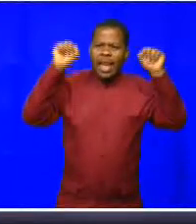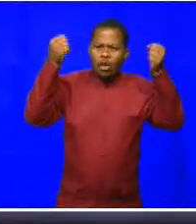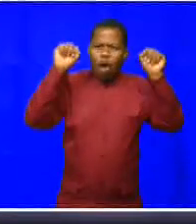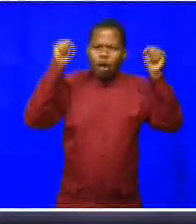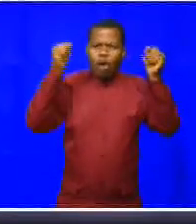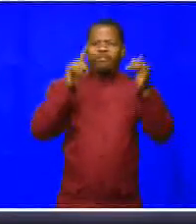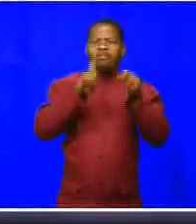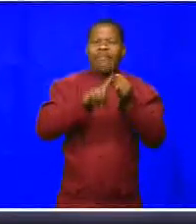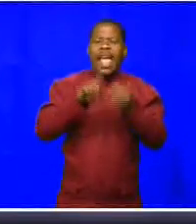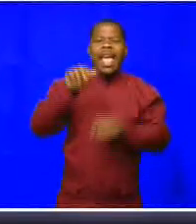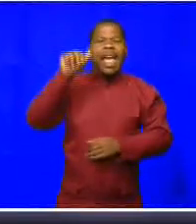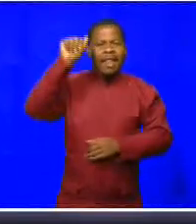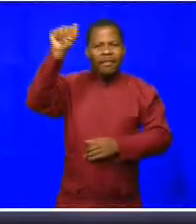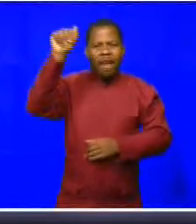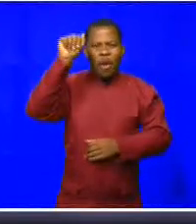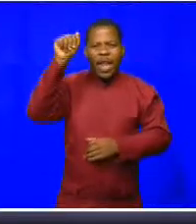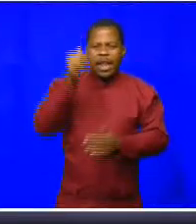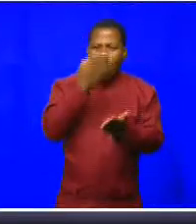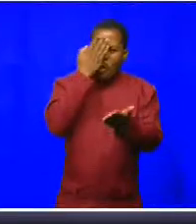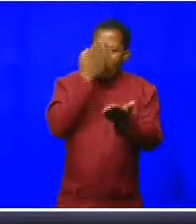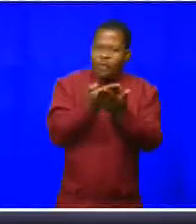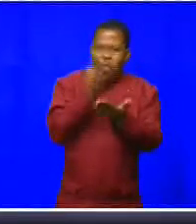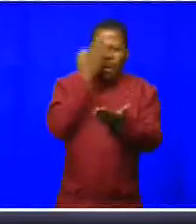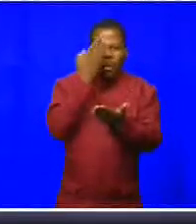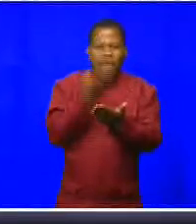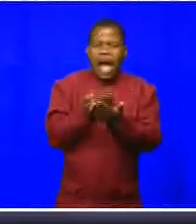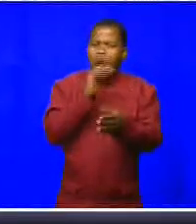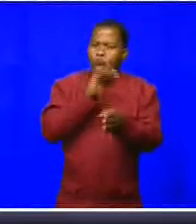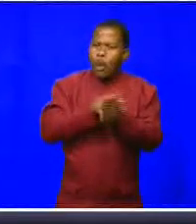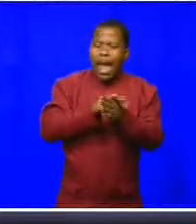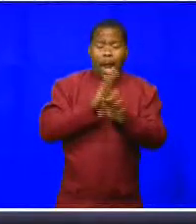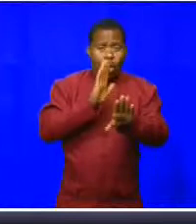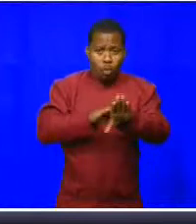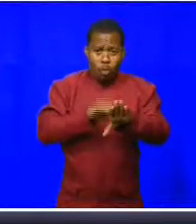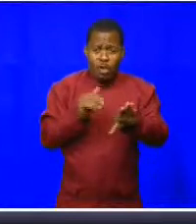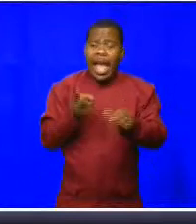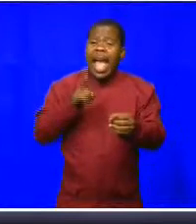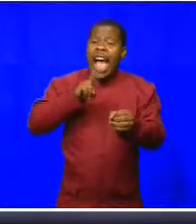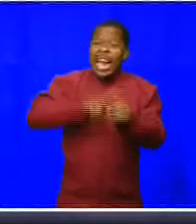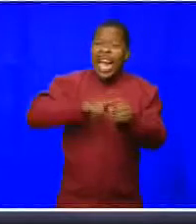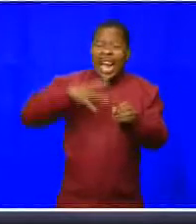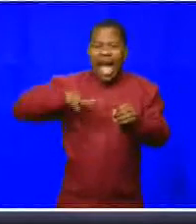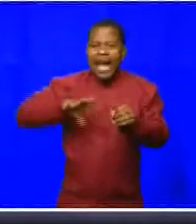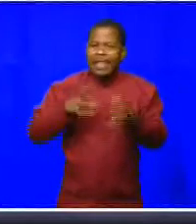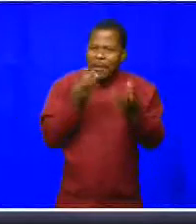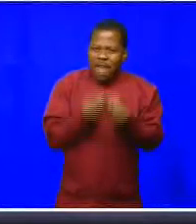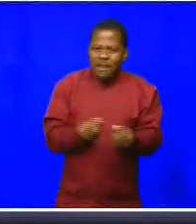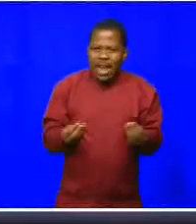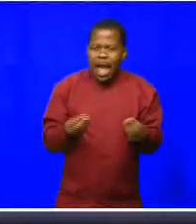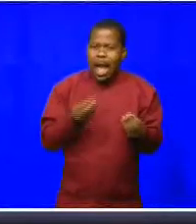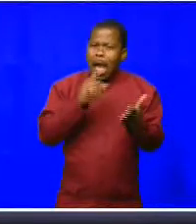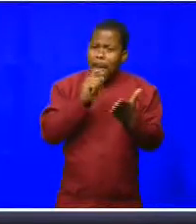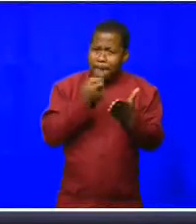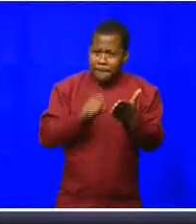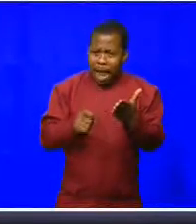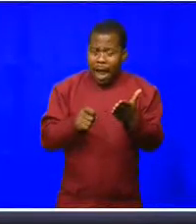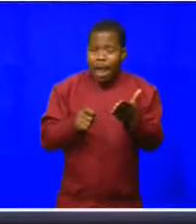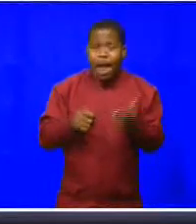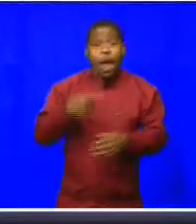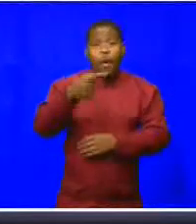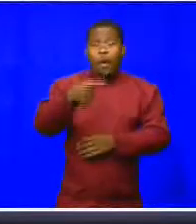kubonakele kusakufundzeki kahle khona ke bantwana lababhalako njengoba sikhuluma nje lababhala tifundo